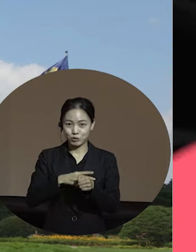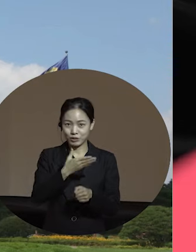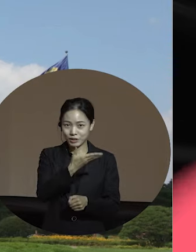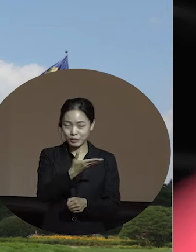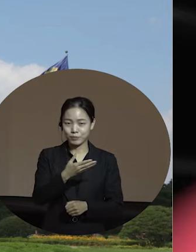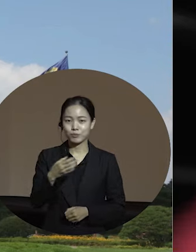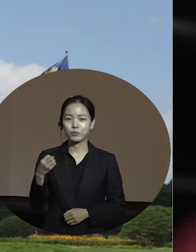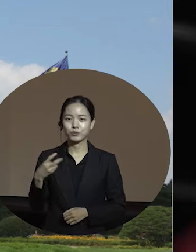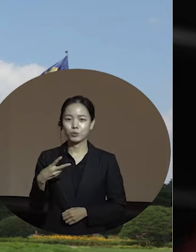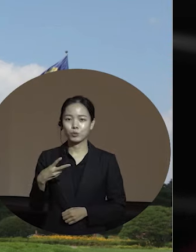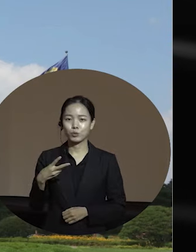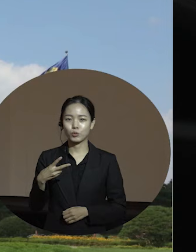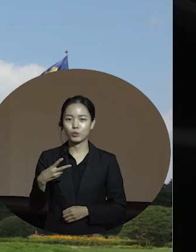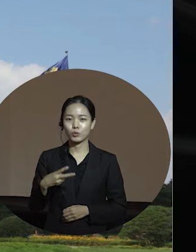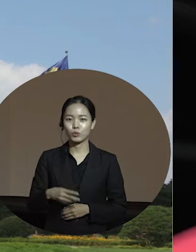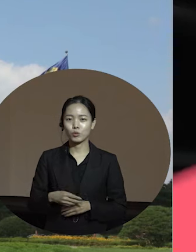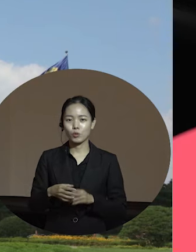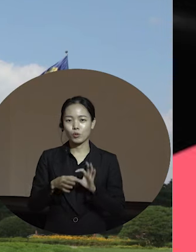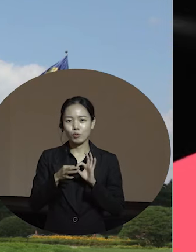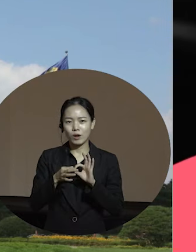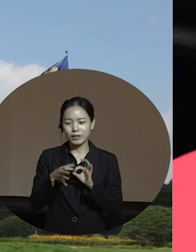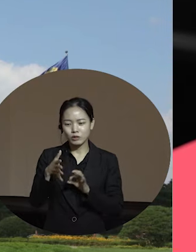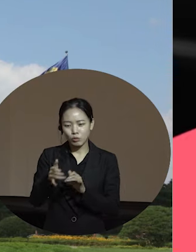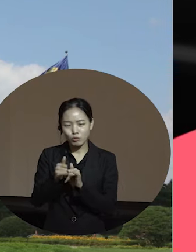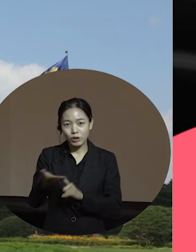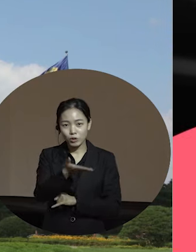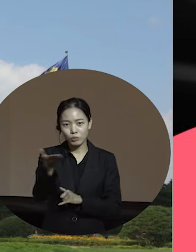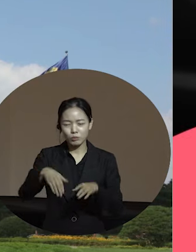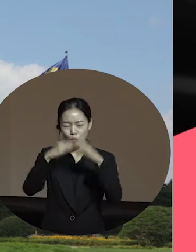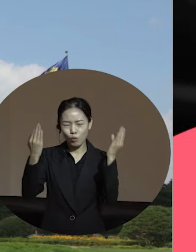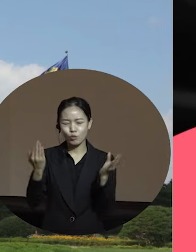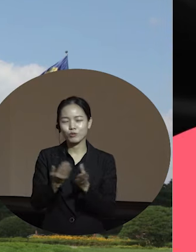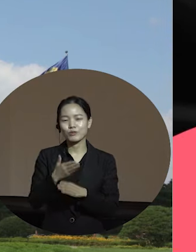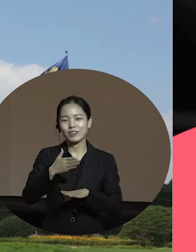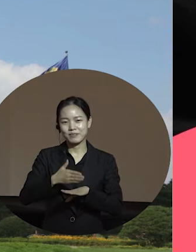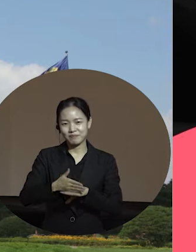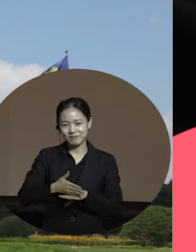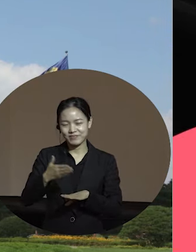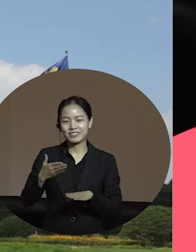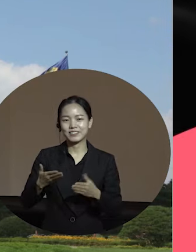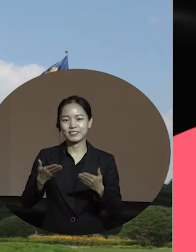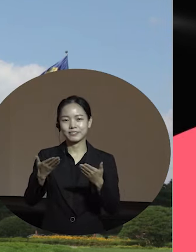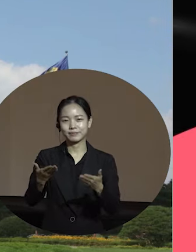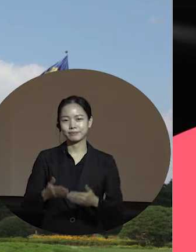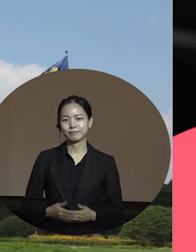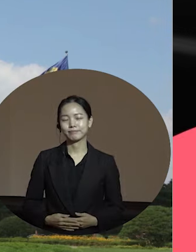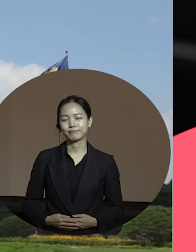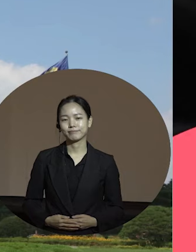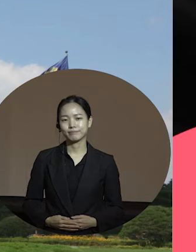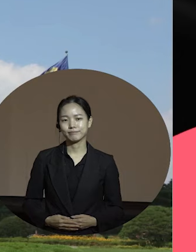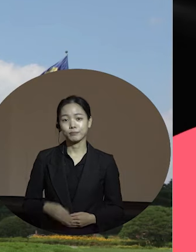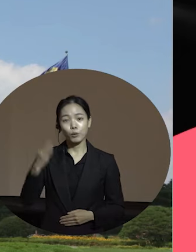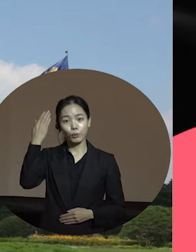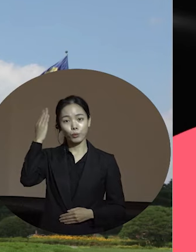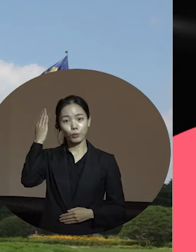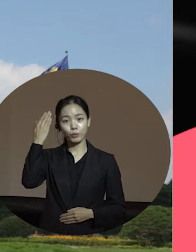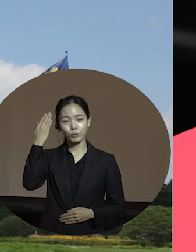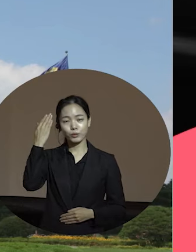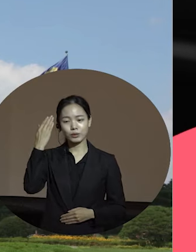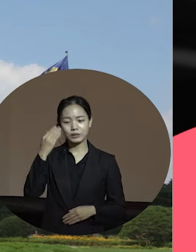토론을 맡아주실 관계 전문가님들께도 감사의 인사를 드립니다. 최근